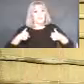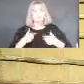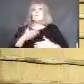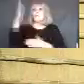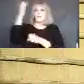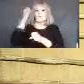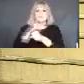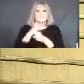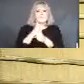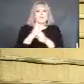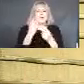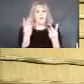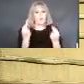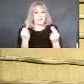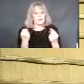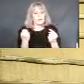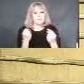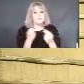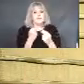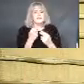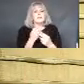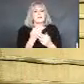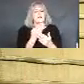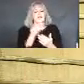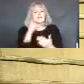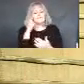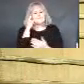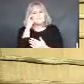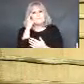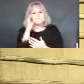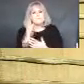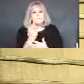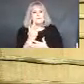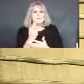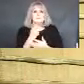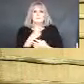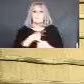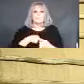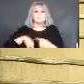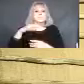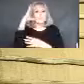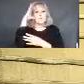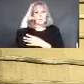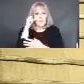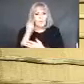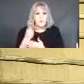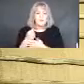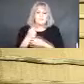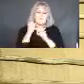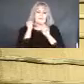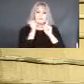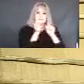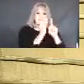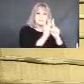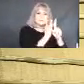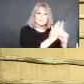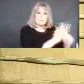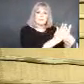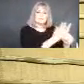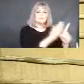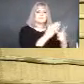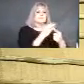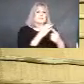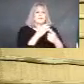gaan alles nie maak. Ek is oortuig daarvan dat ons geloof en ons disippelskap,